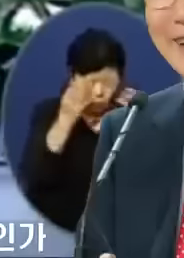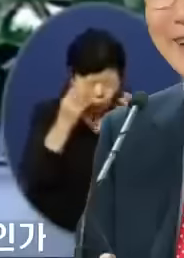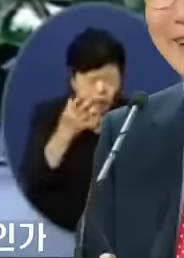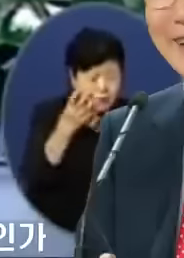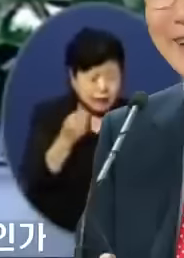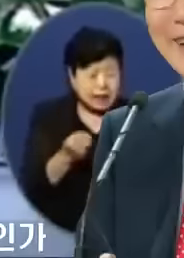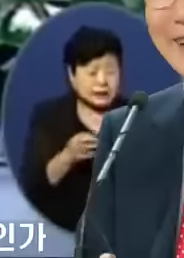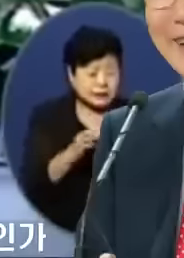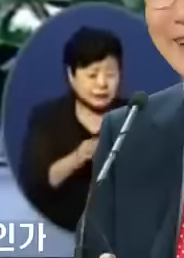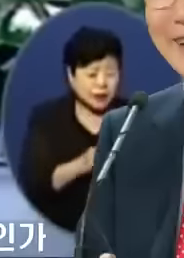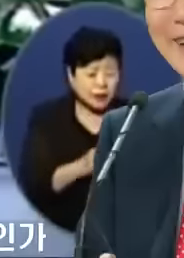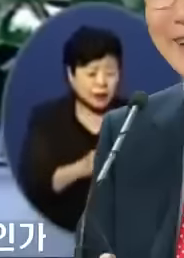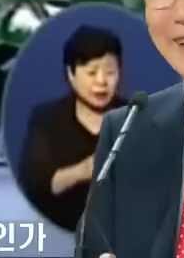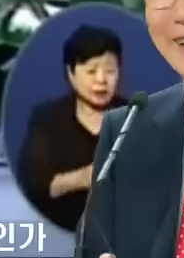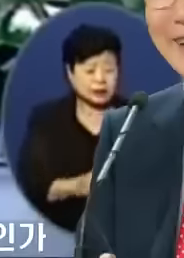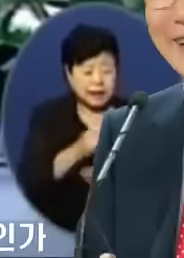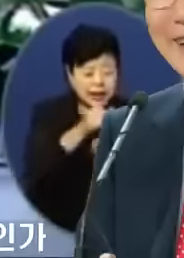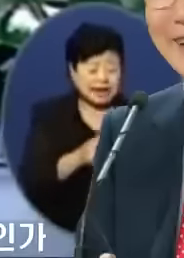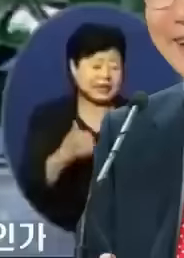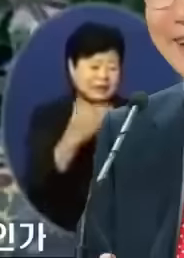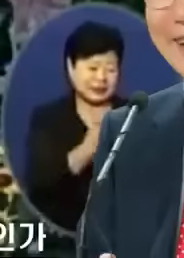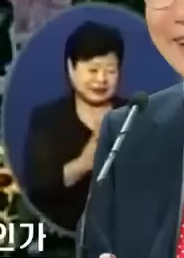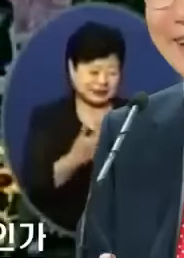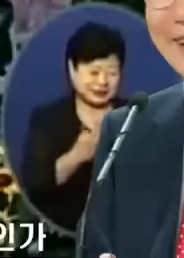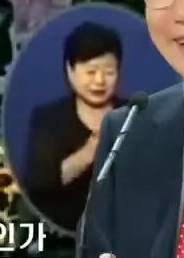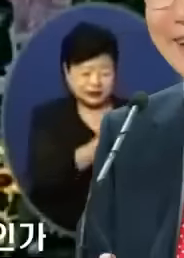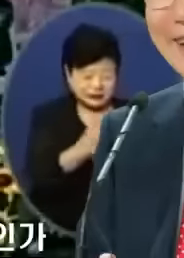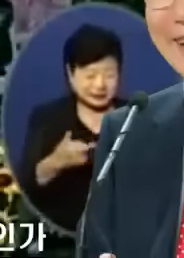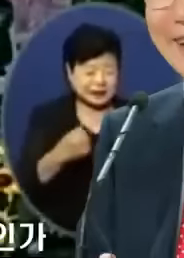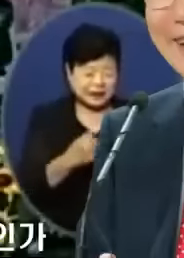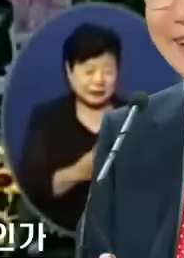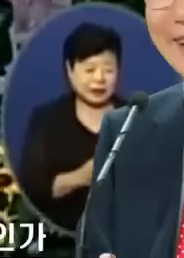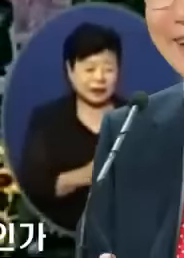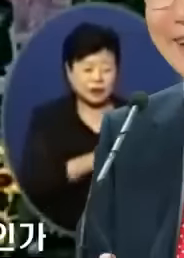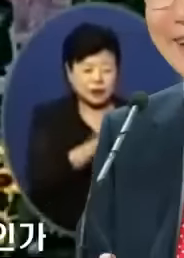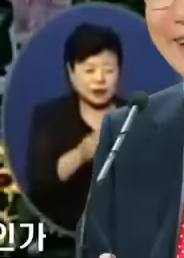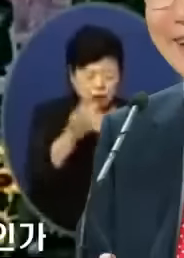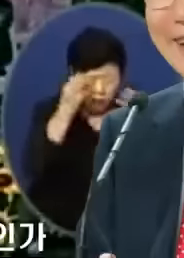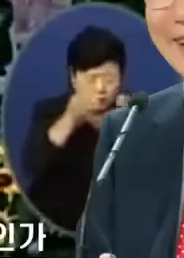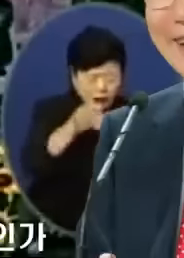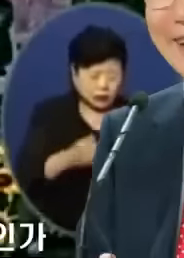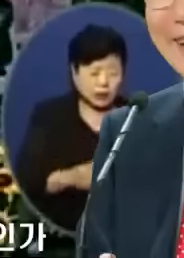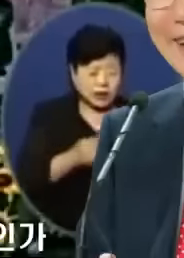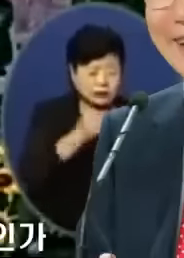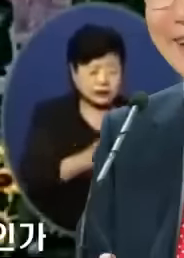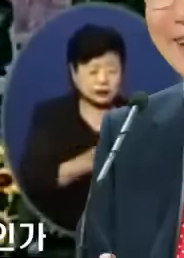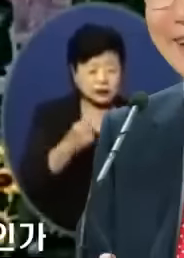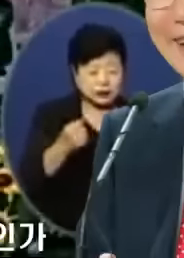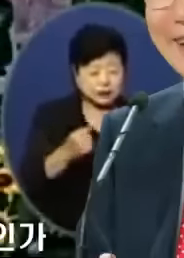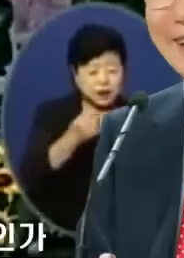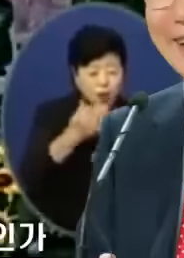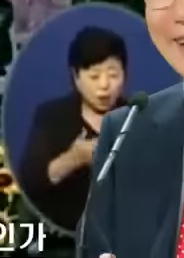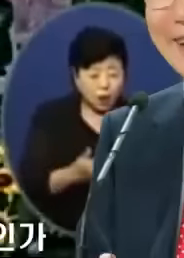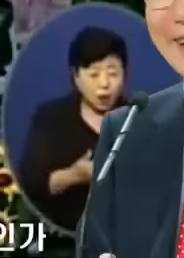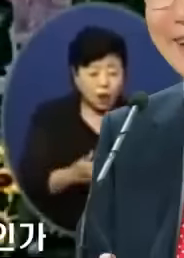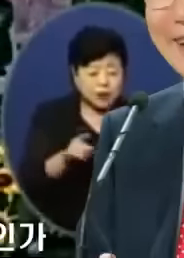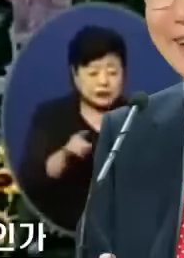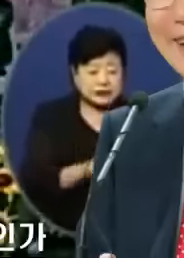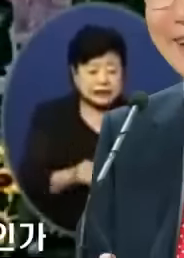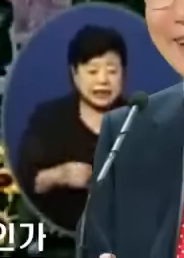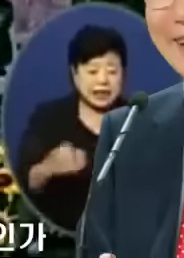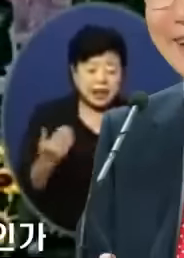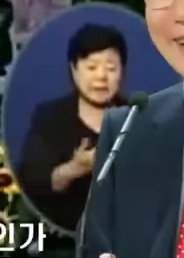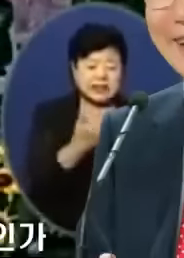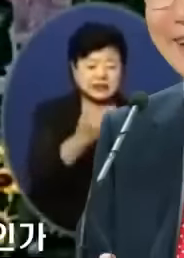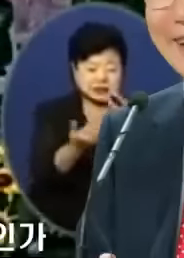고난이 많으면 면역체인 하나님의 은혜도 크기 때문에 우리는 고난을 통해 창조적인 에너지를 얻고 신앙의